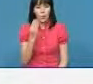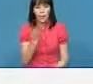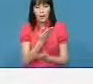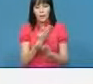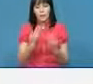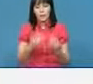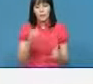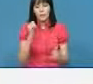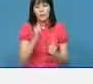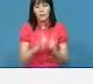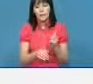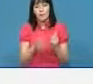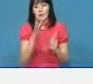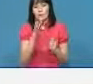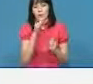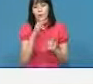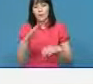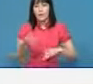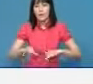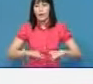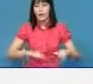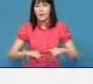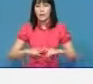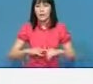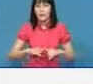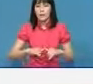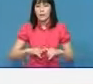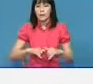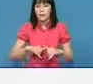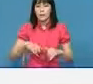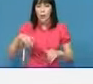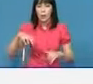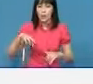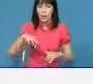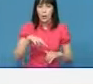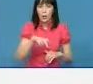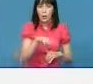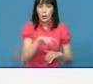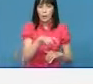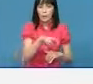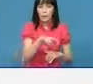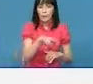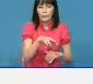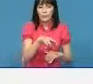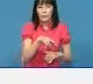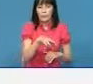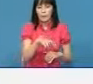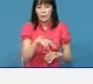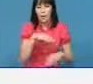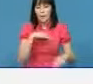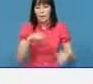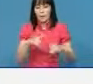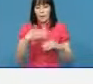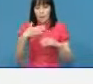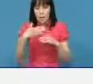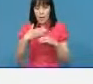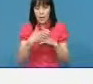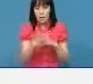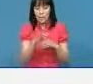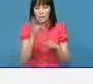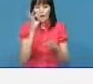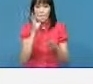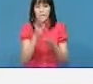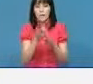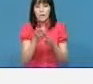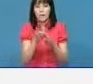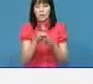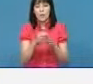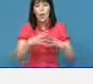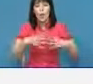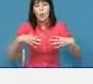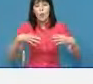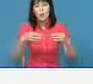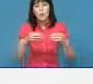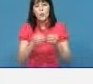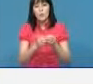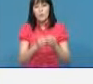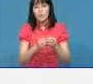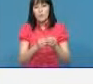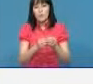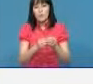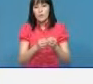Кейбір кездерде қылмыскердің артынан қуалап, сол қылмыстарды ашамыз деген мақсатта отбасында